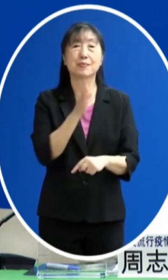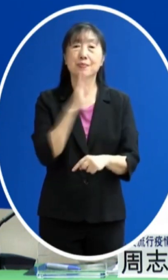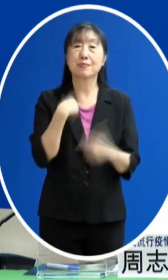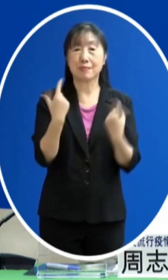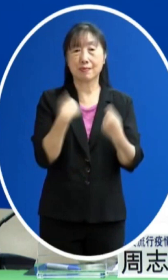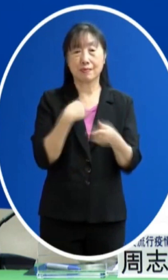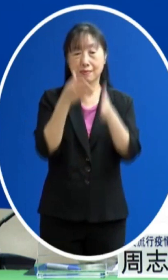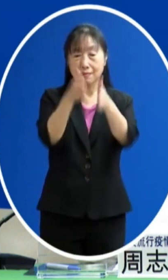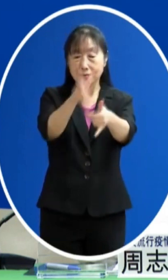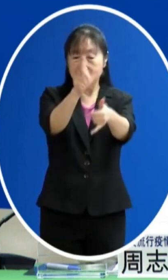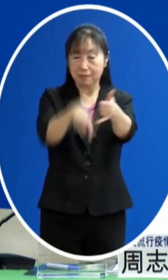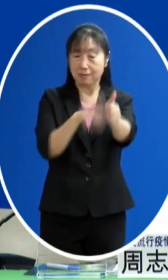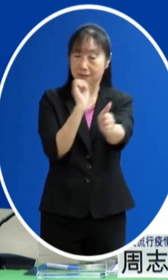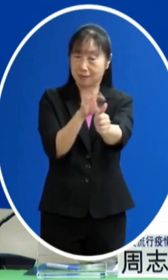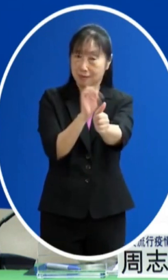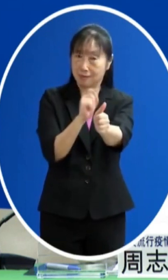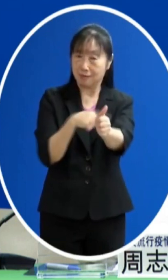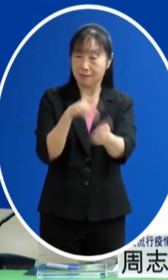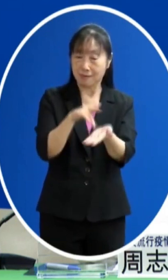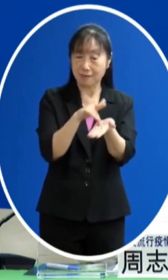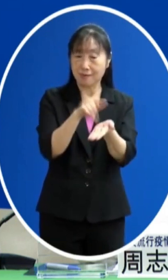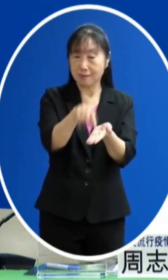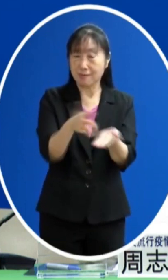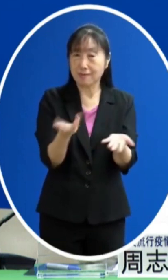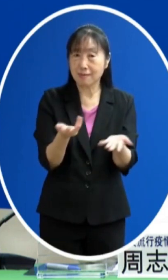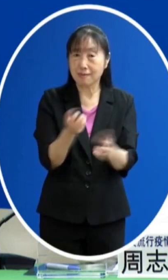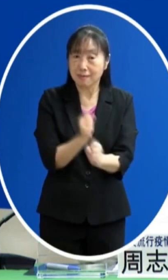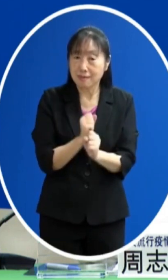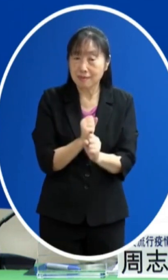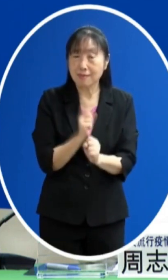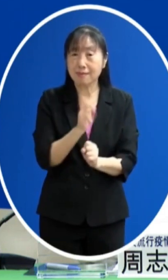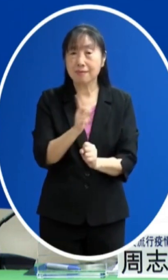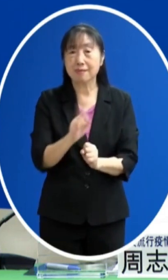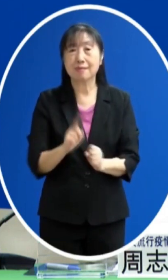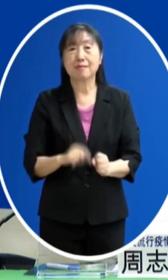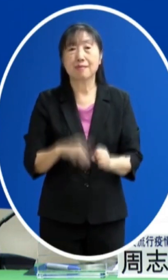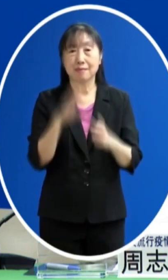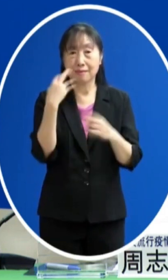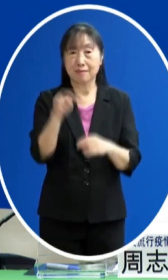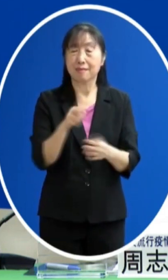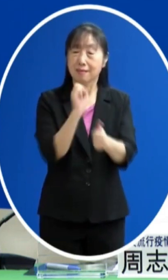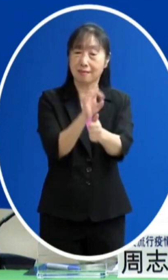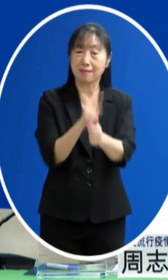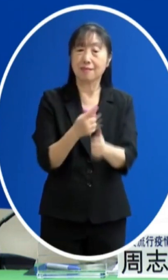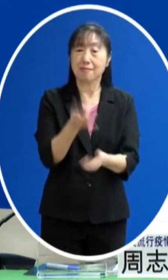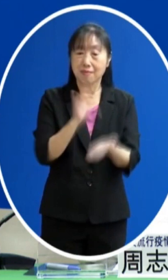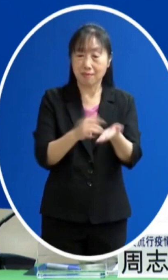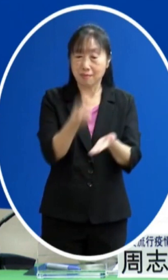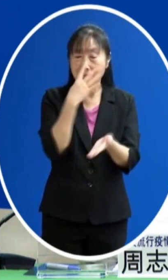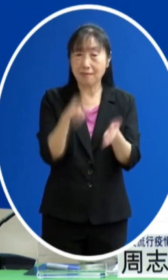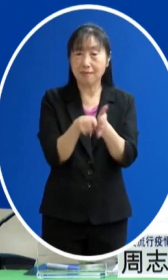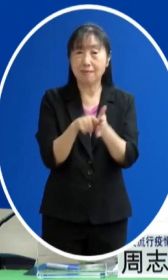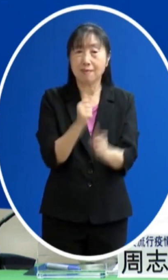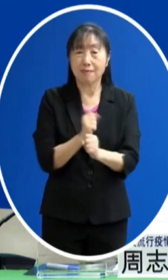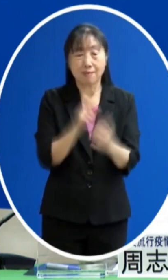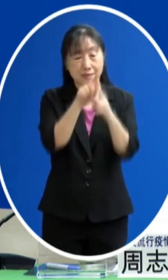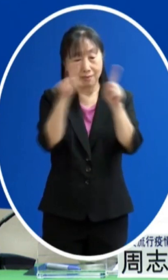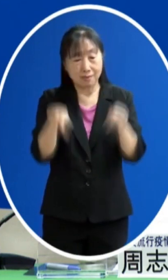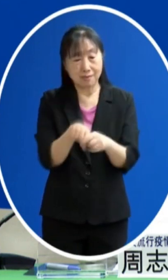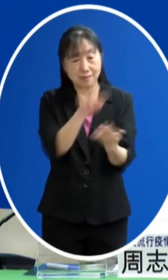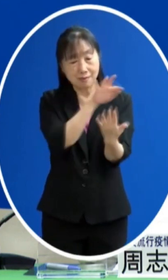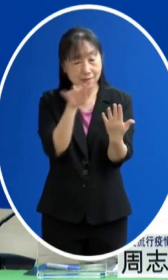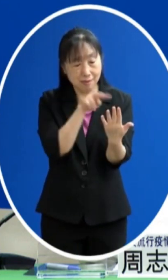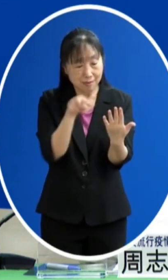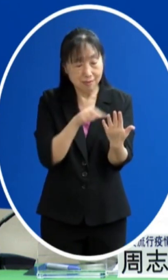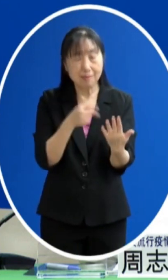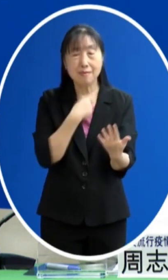告知这个病人相关的一些这个药物的注意事项，也会提供这个用药须知给病人来阅读。那至于